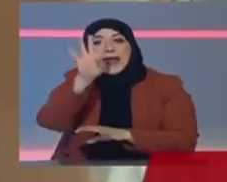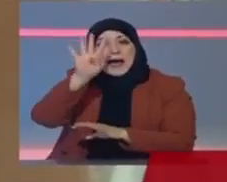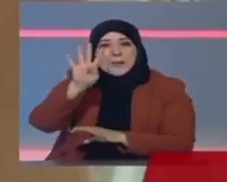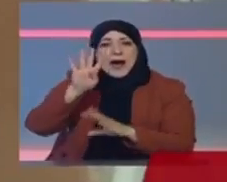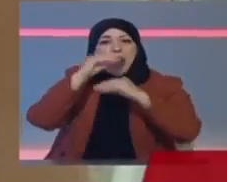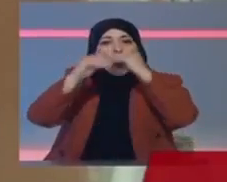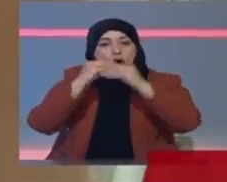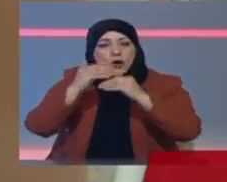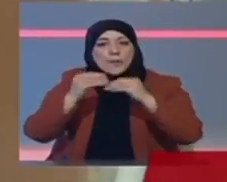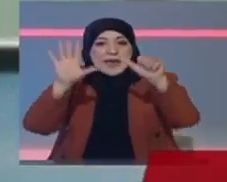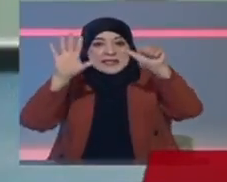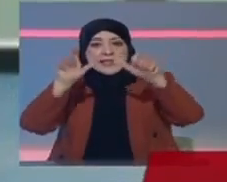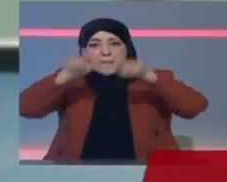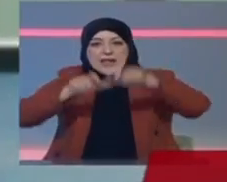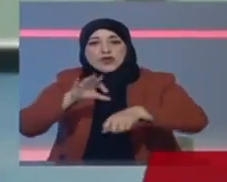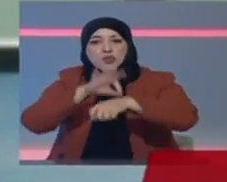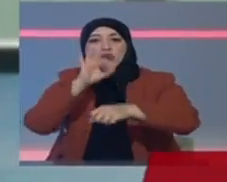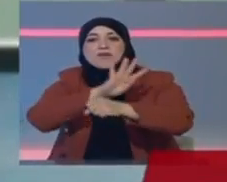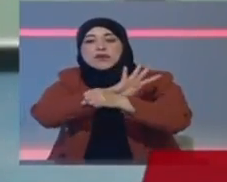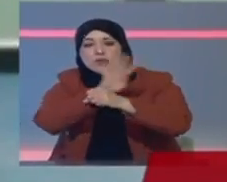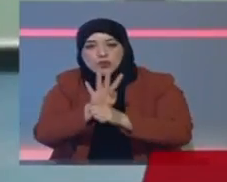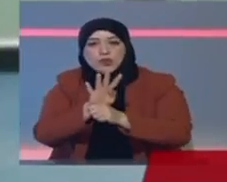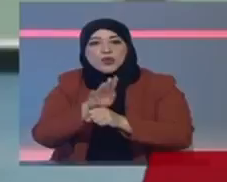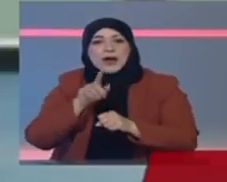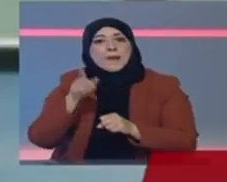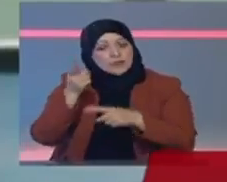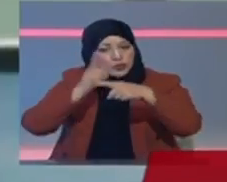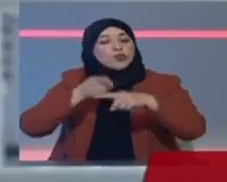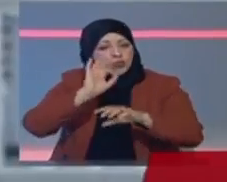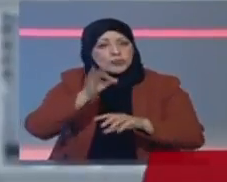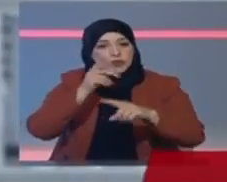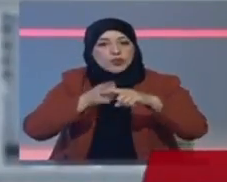اه اه ب ينشر مع